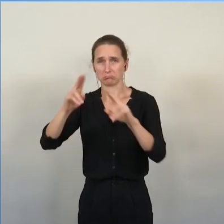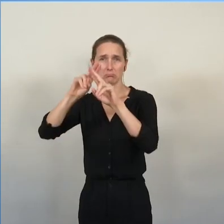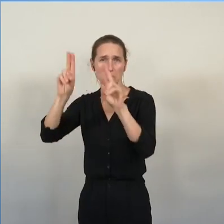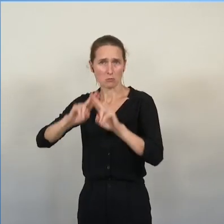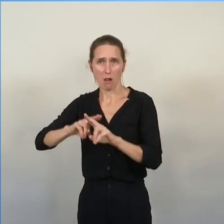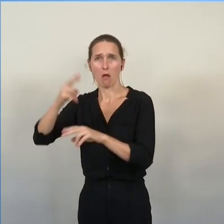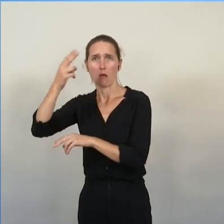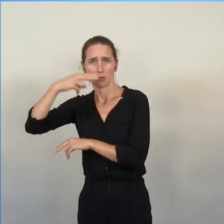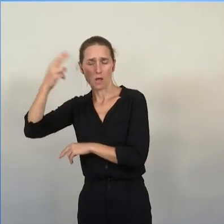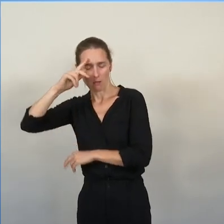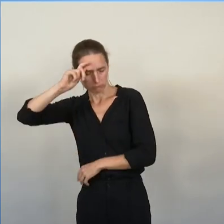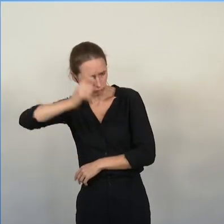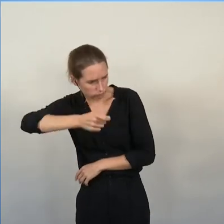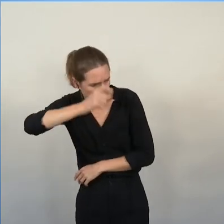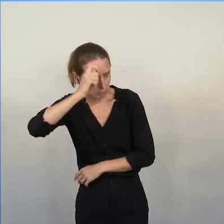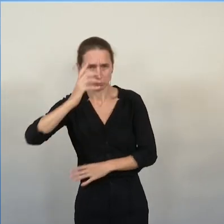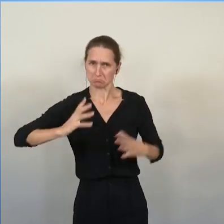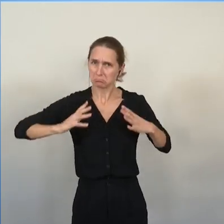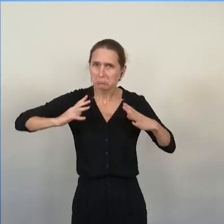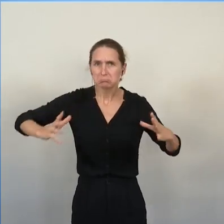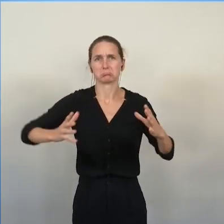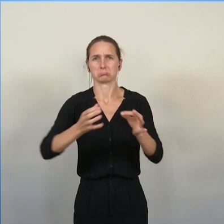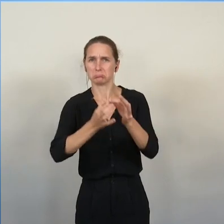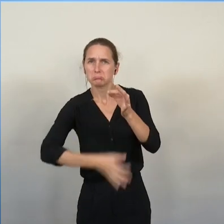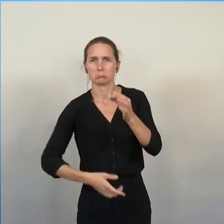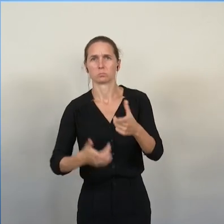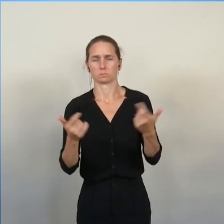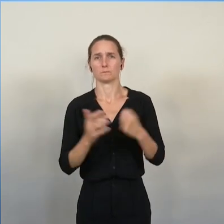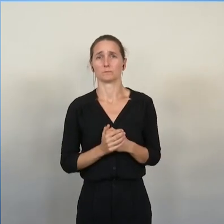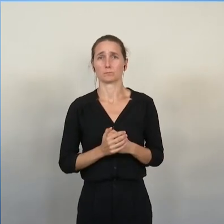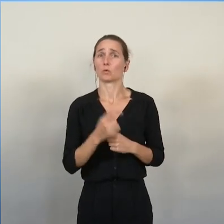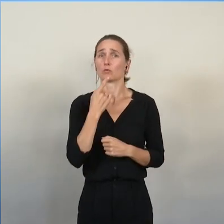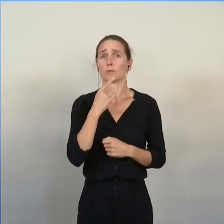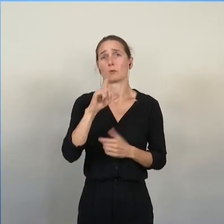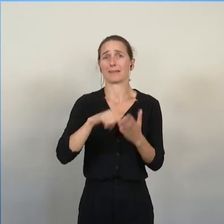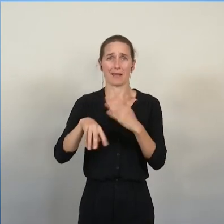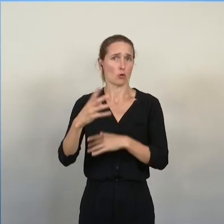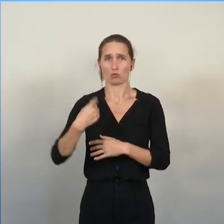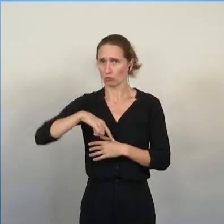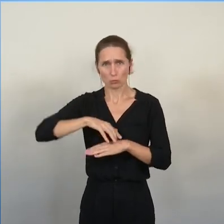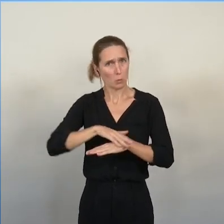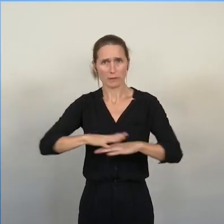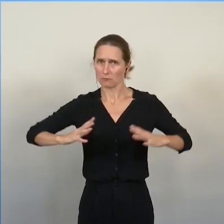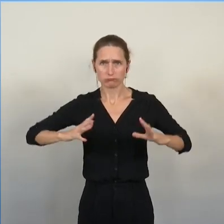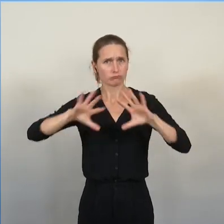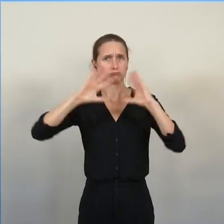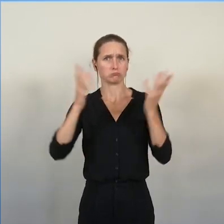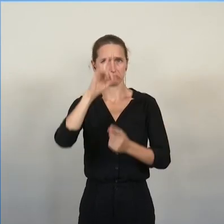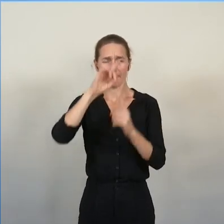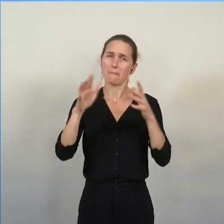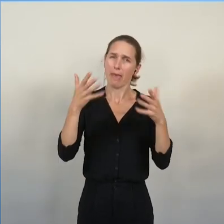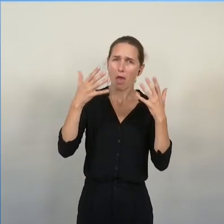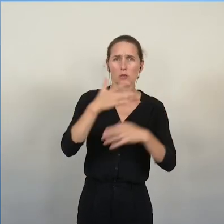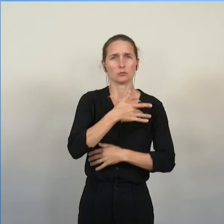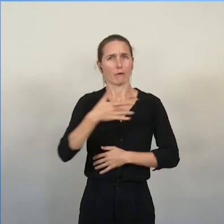engagement continue depuis 2014 dans une politique globale qui concerne l'air la santé l'énergie le climat a été